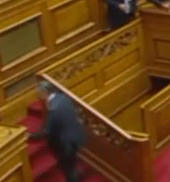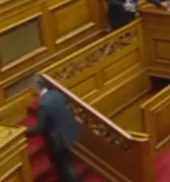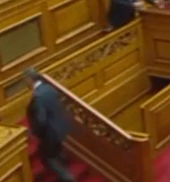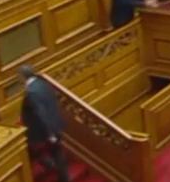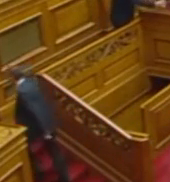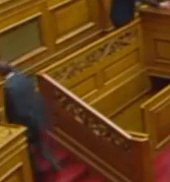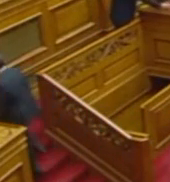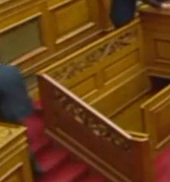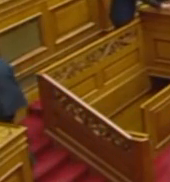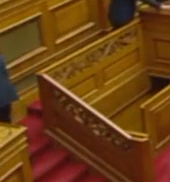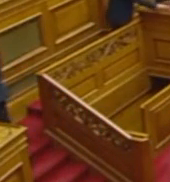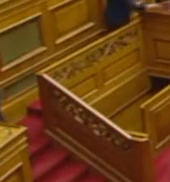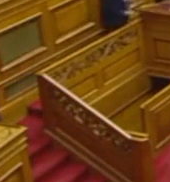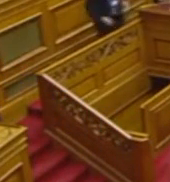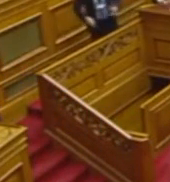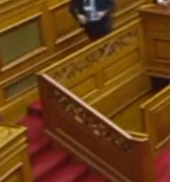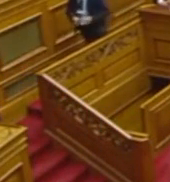Επειδή κύριοι συνάδελφοι του ΣΥΡΙΖΑ